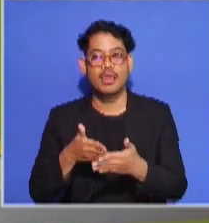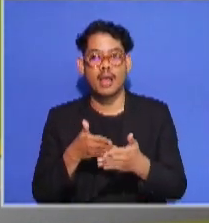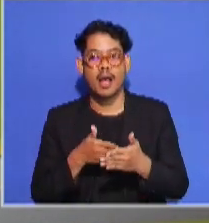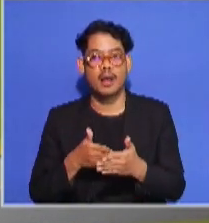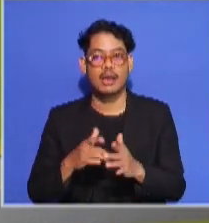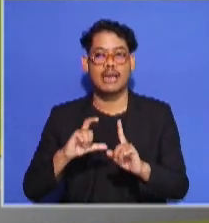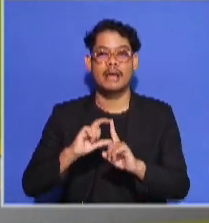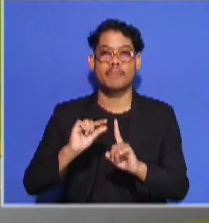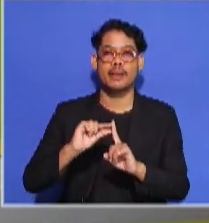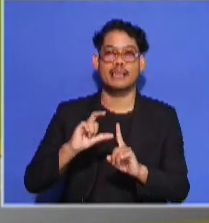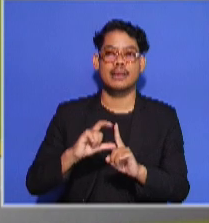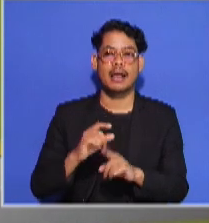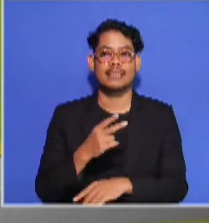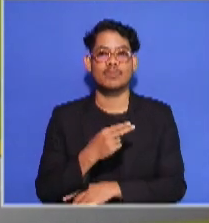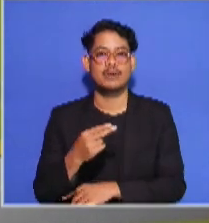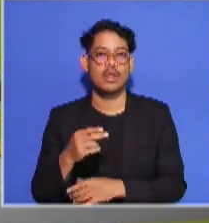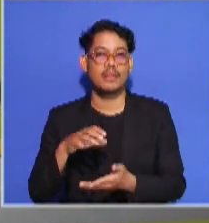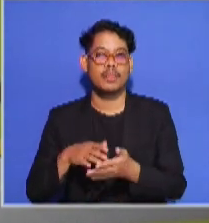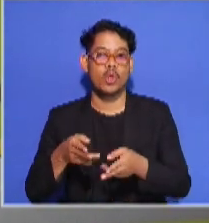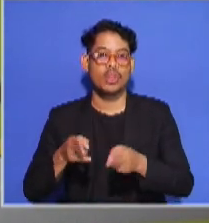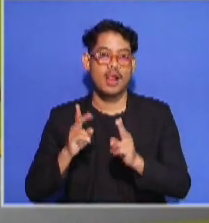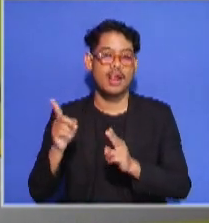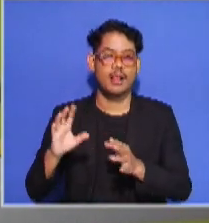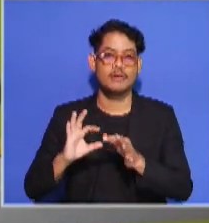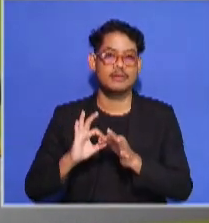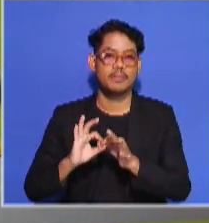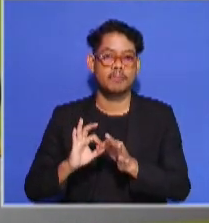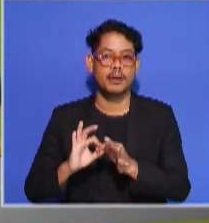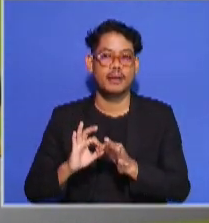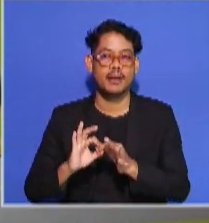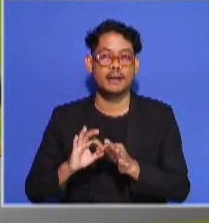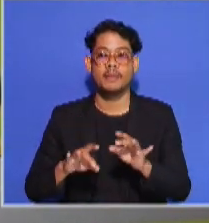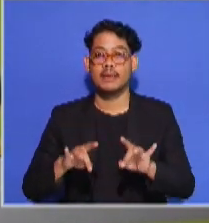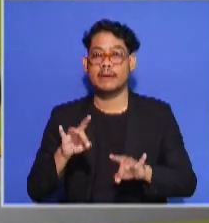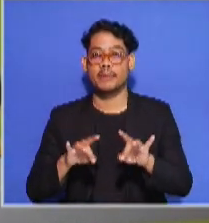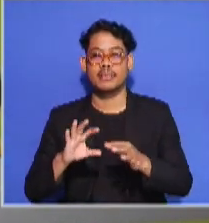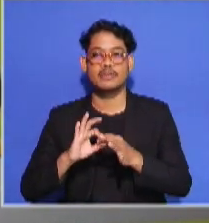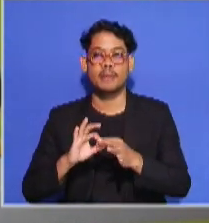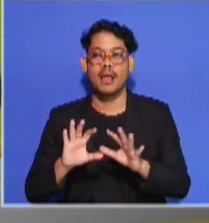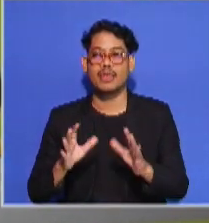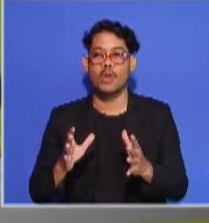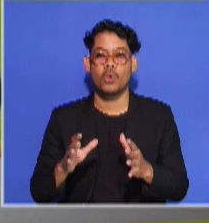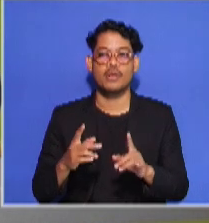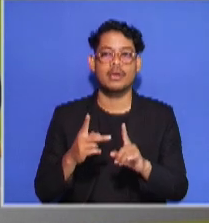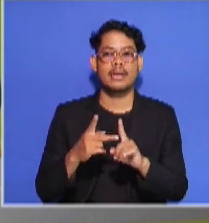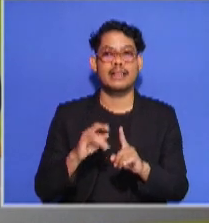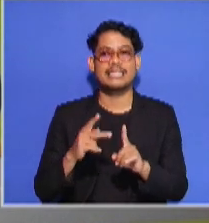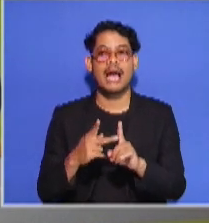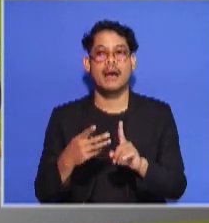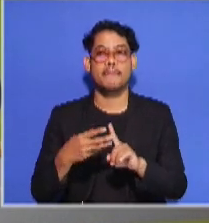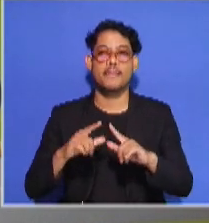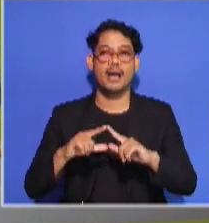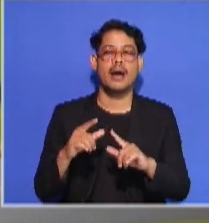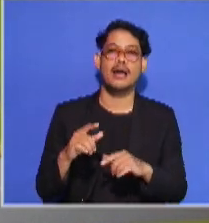Indonesian Hotel General Manager Association atau IHGMA Daerah Istimewa Yogyakarta. Untuk itu, peningkatan kualitas sumber